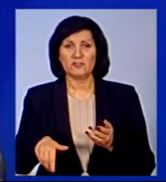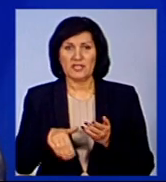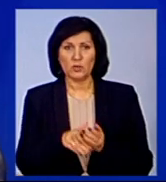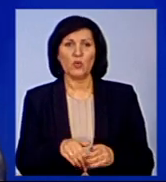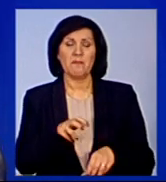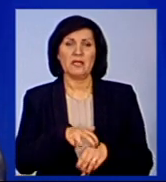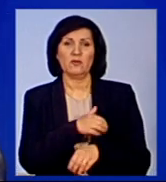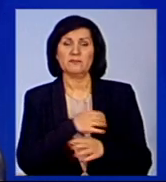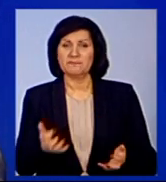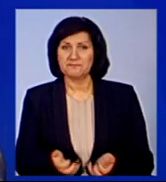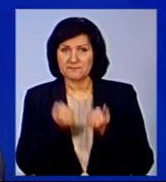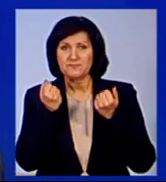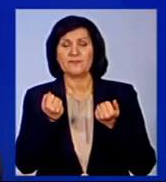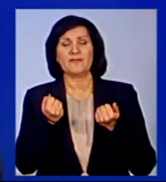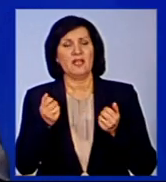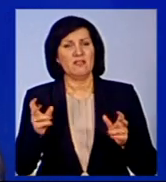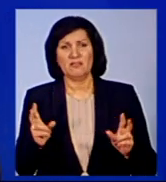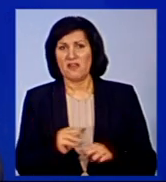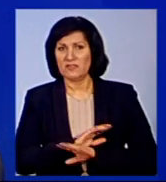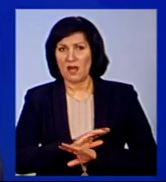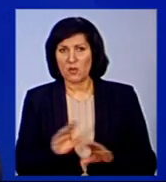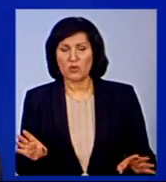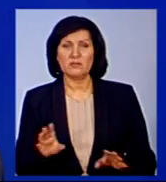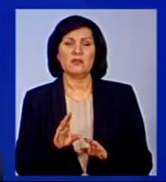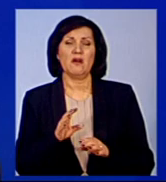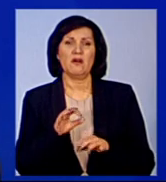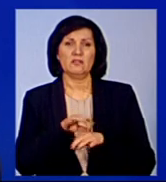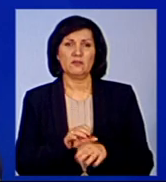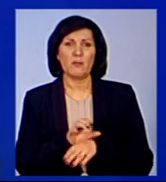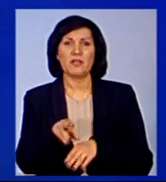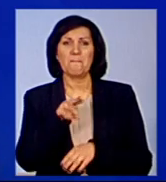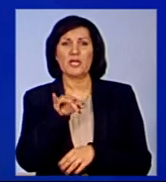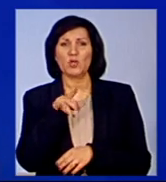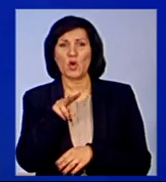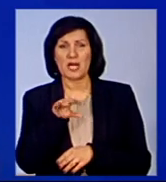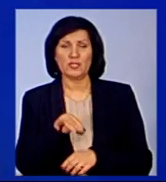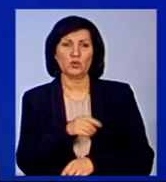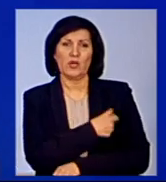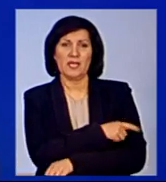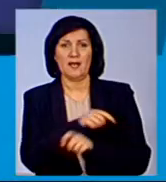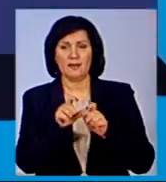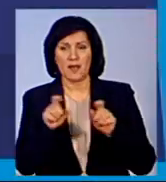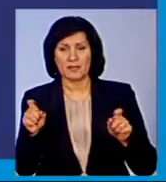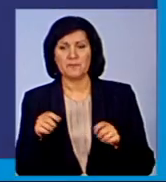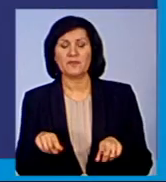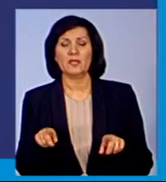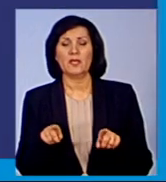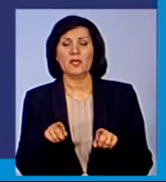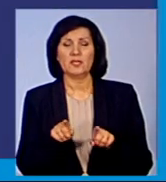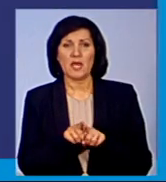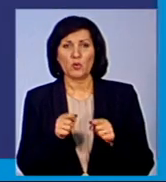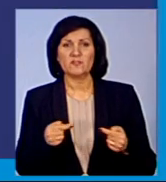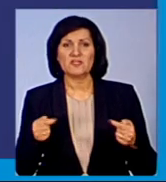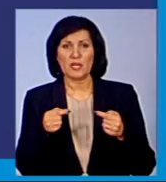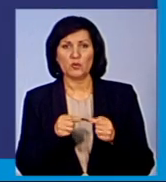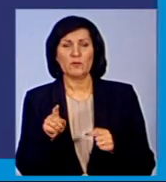дитину, однак врятувати життя їм не вдалося. Тіло доправили до Мирноградської центральної міської лікарні. Також встановлено, що